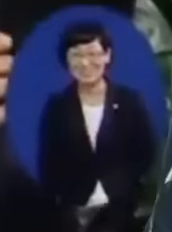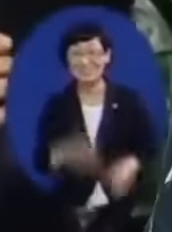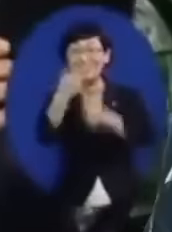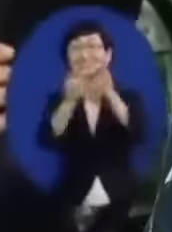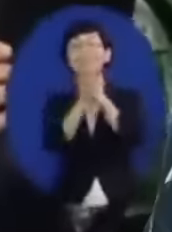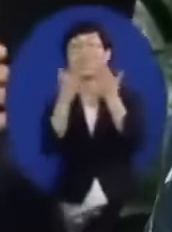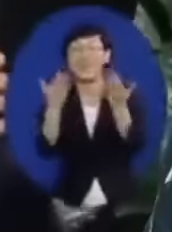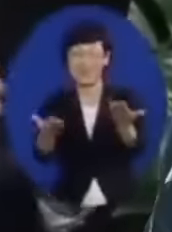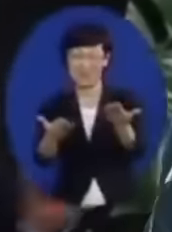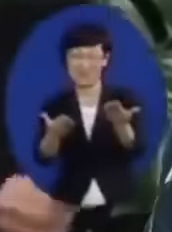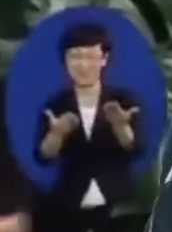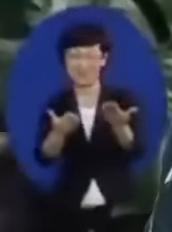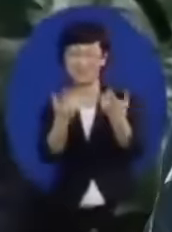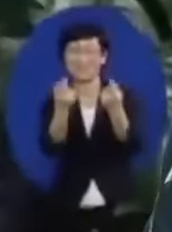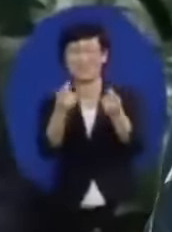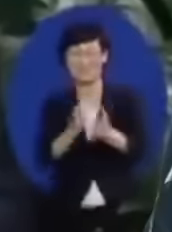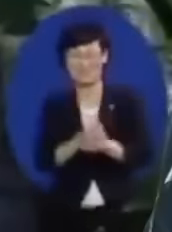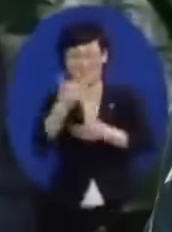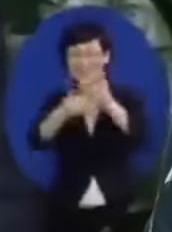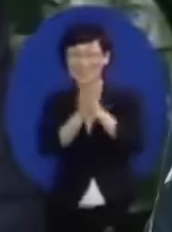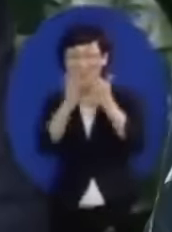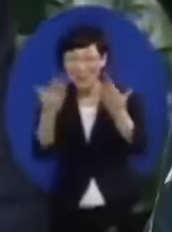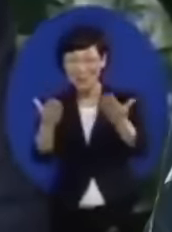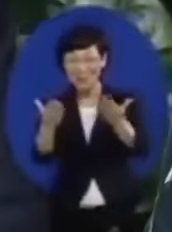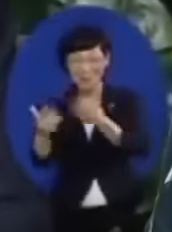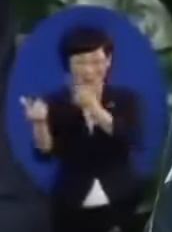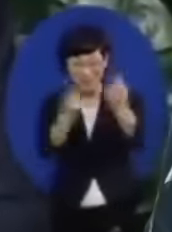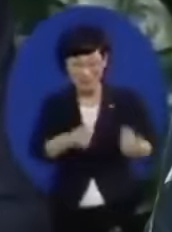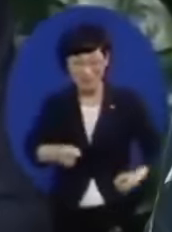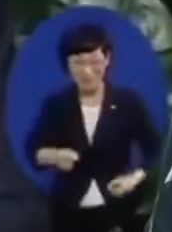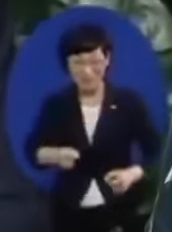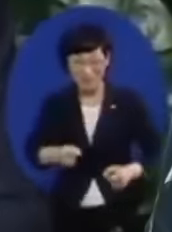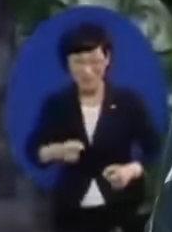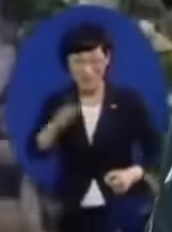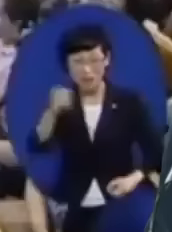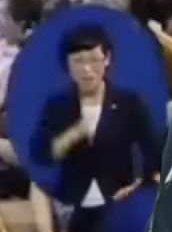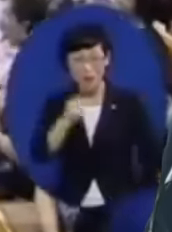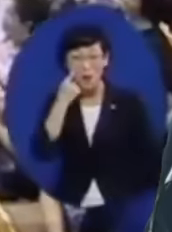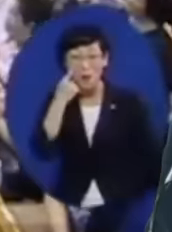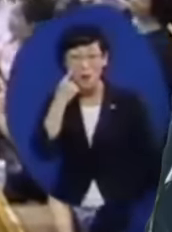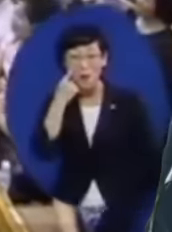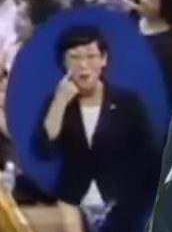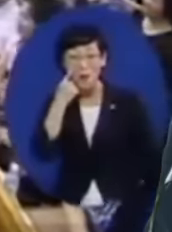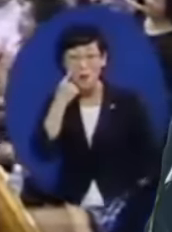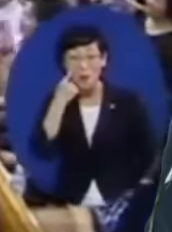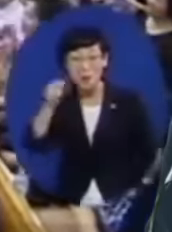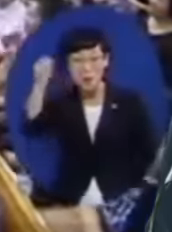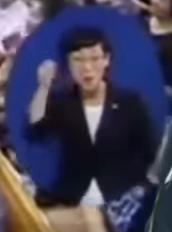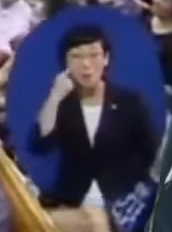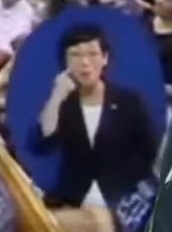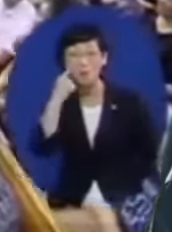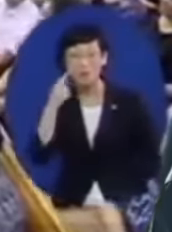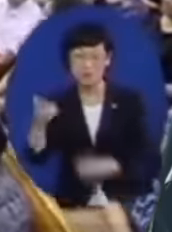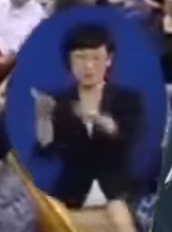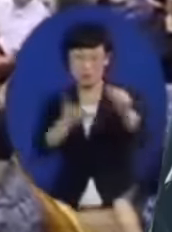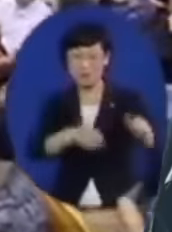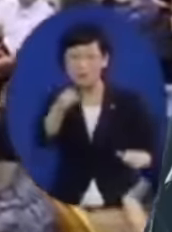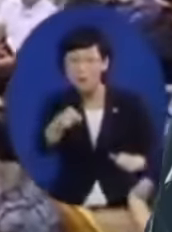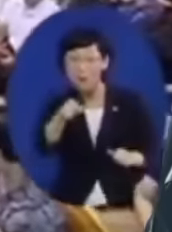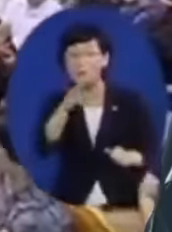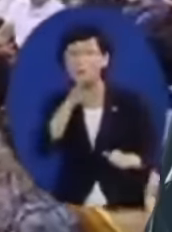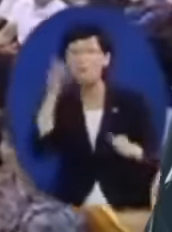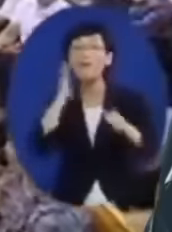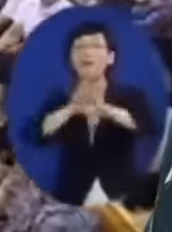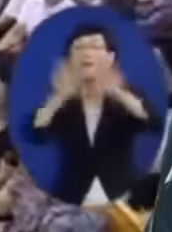이것입니다. 이것. 성경을 한번 들어보십시오. 성경 가지고 계시면 성경을 들어보십시오. 이게 바로 하늘